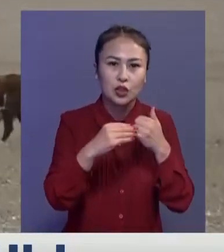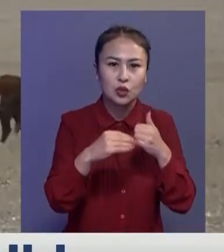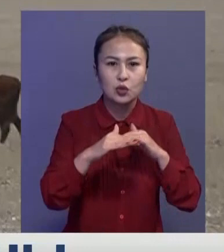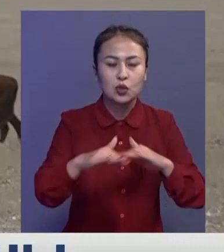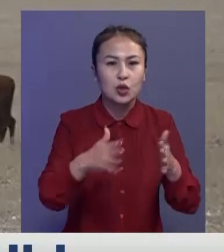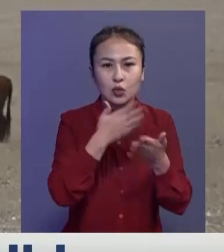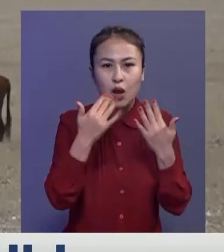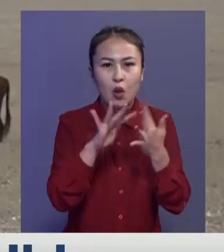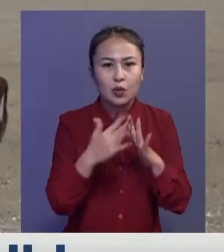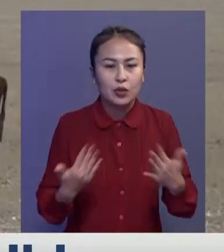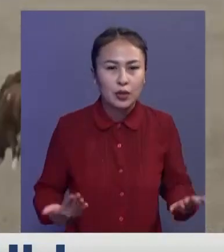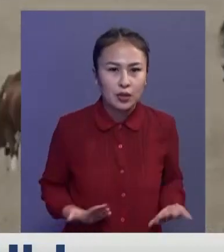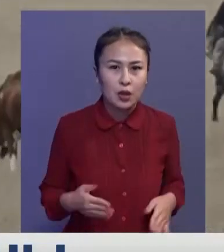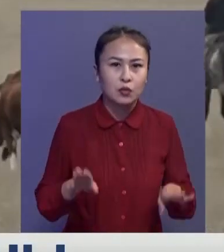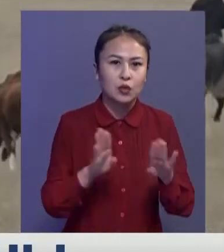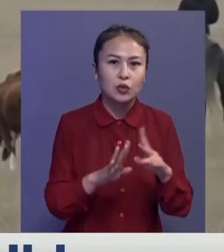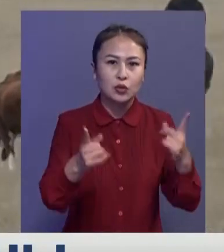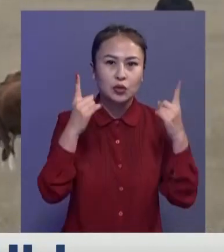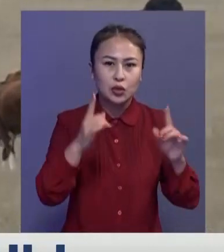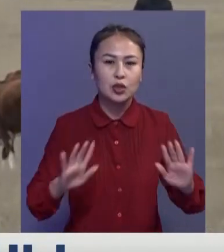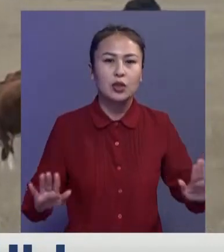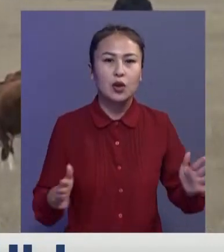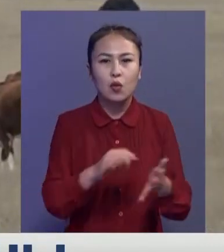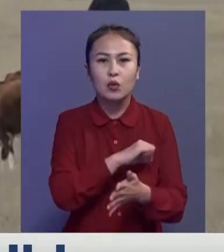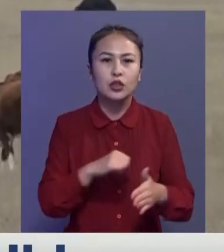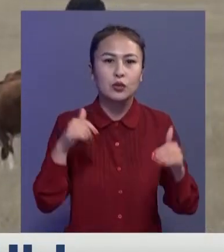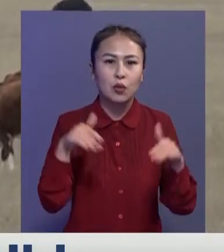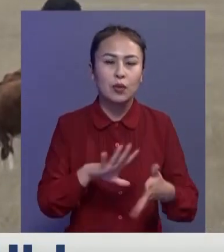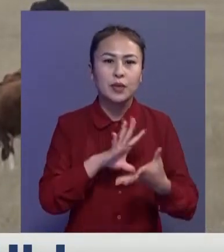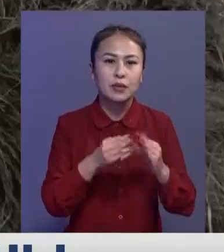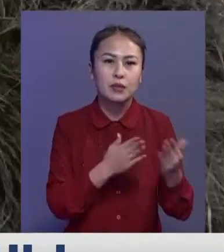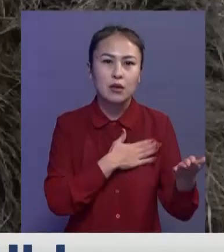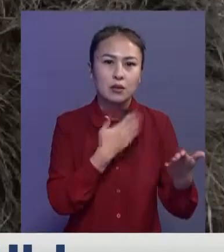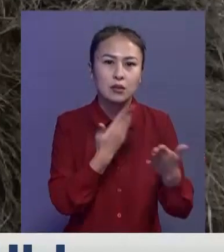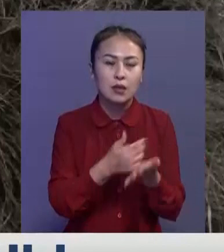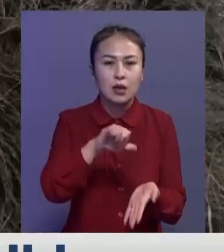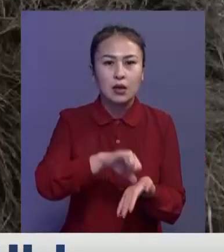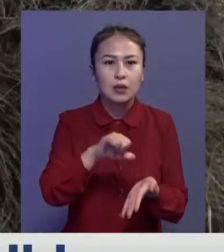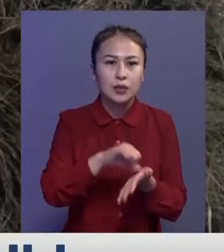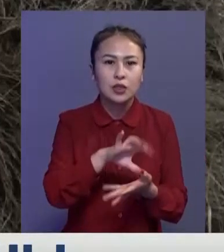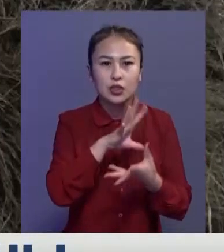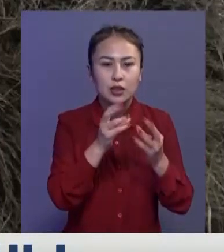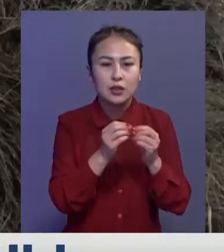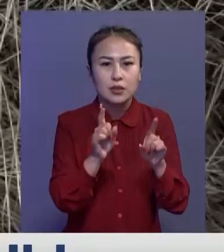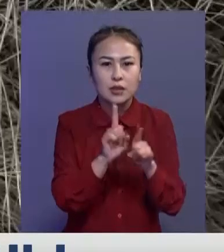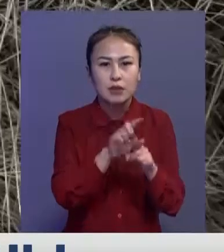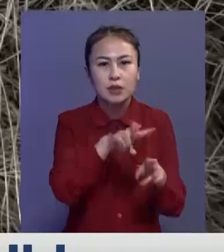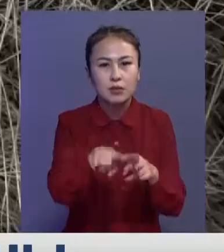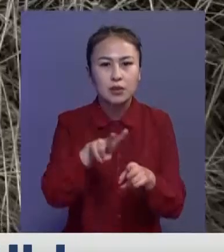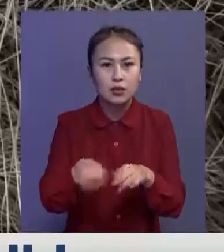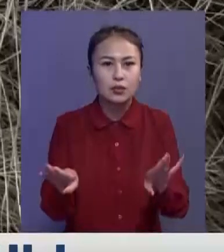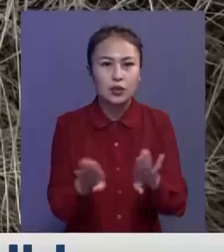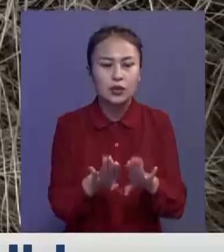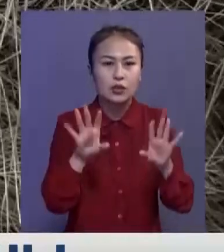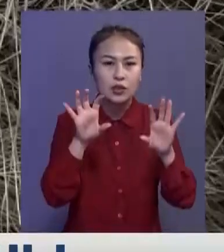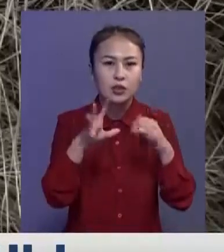жер жоқ. Ауыл тұрғындары тап болған күрделі жағдайды оң шешуге қоған белсенділер атсалыспақ. Қалыптасқан жағдайды зерттеген бастамашыл